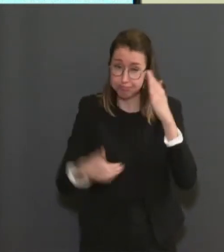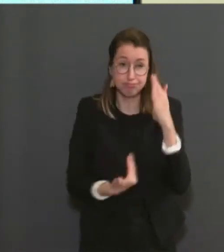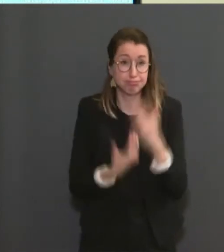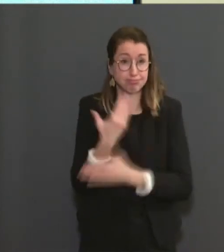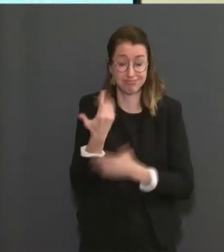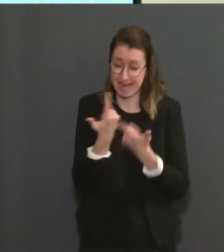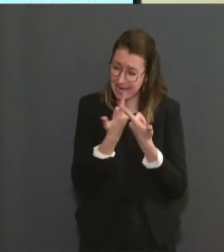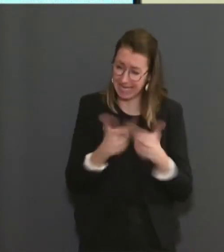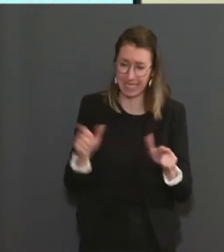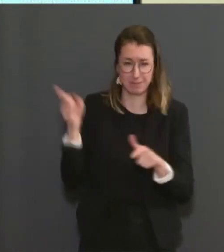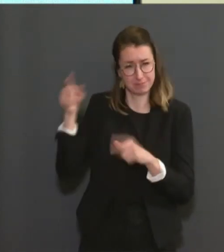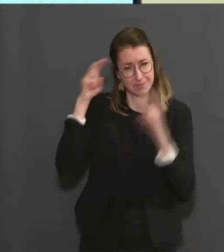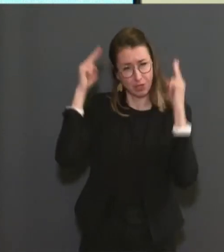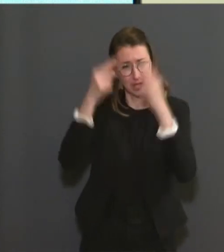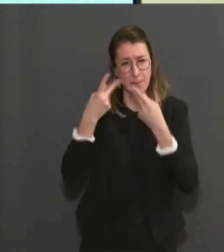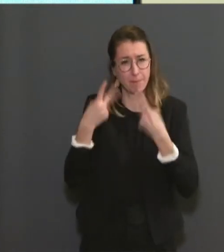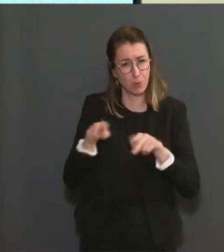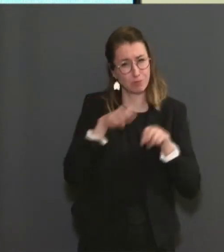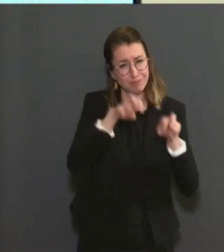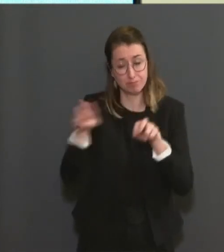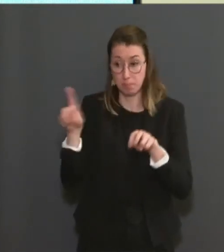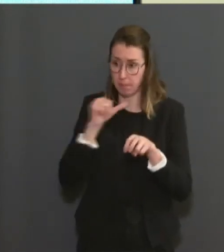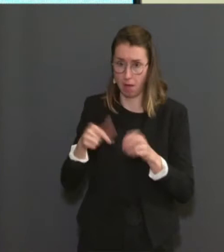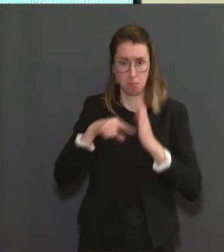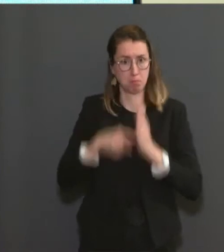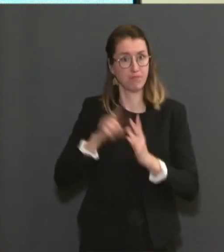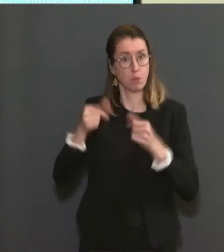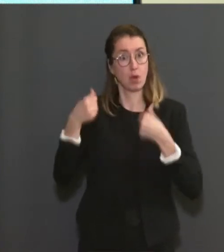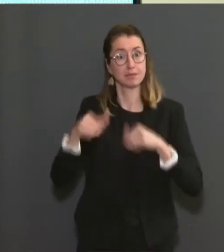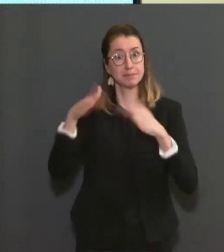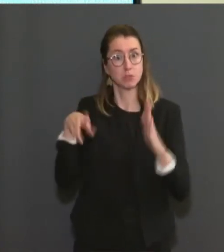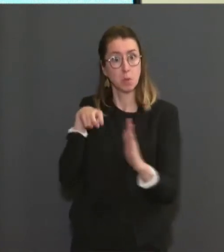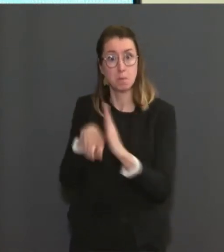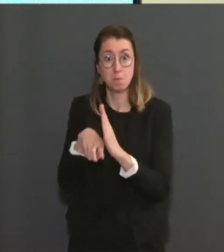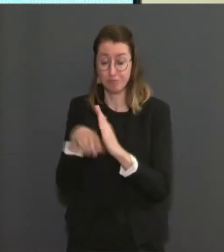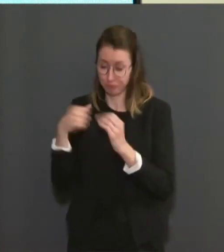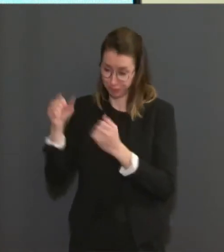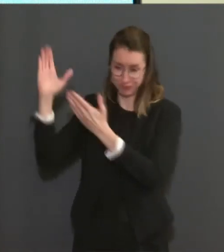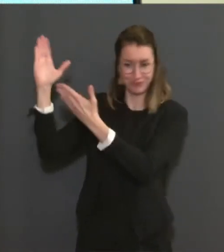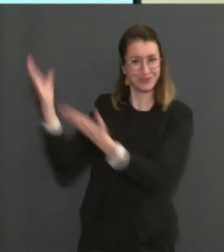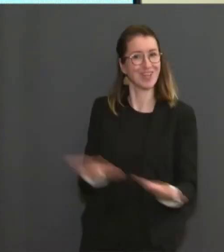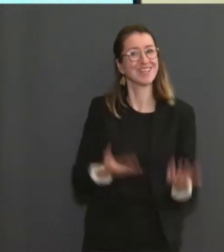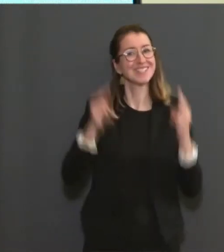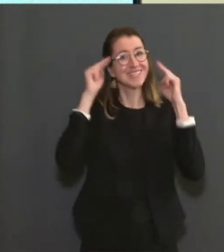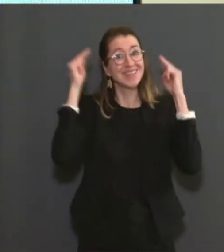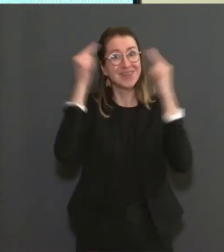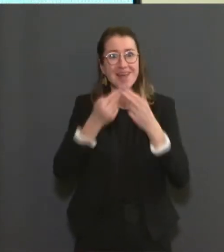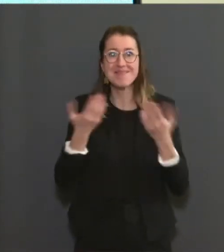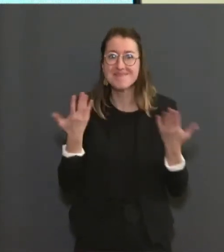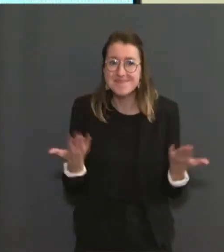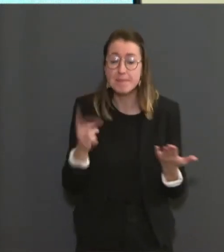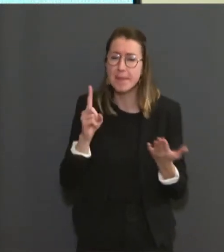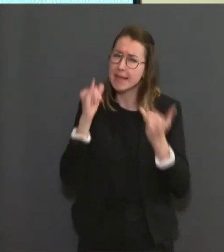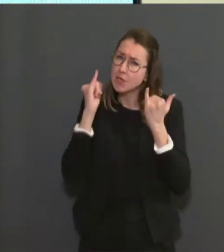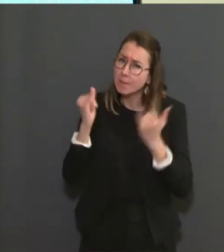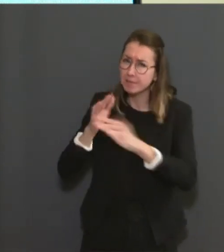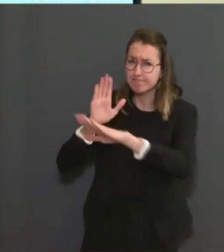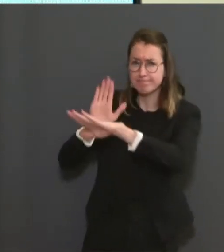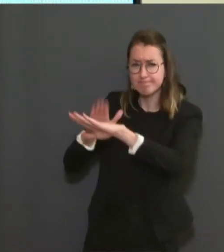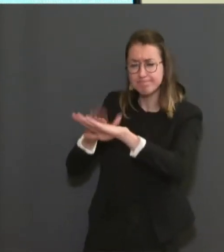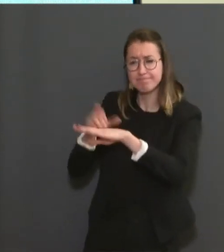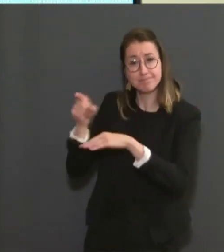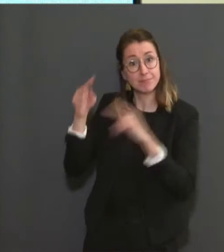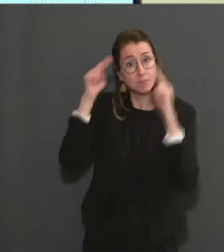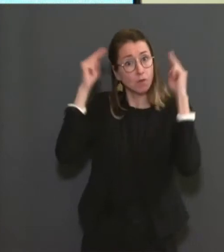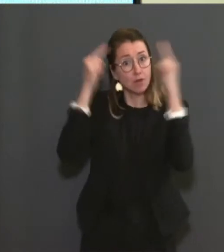6 décembre. On lui a quand même demandé d'être prudent, on lui a demandé de rester à distance, ce qui au milieu de la nuit n'est pas trop